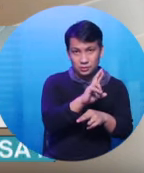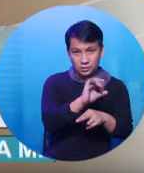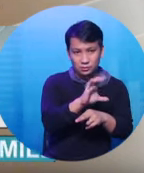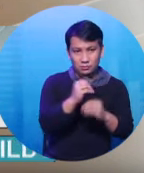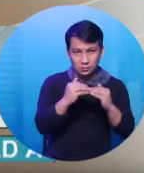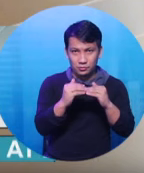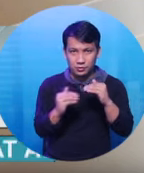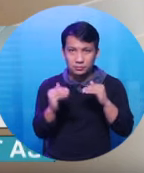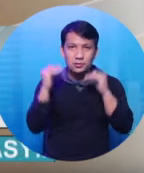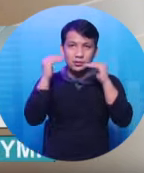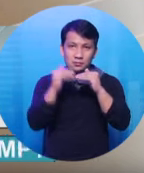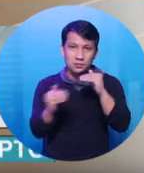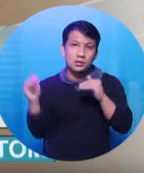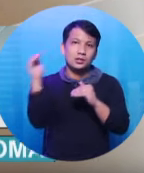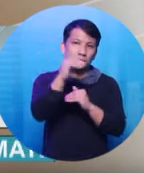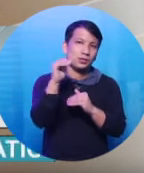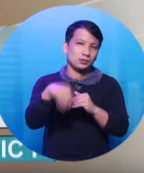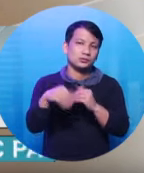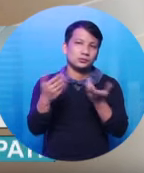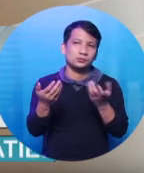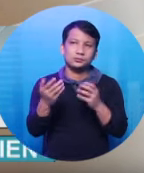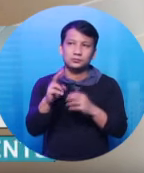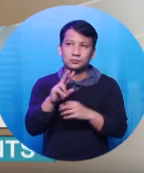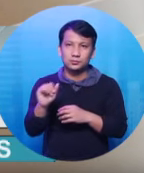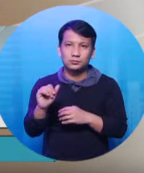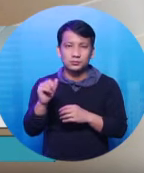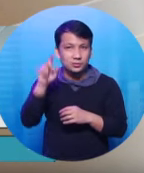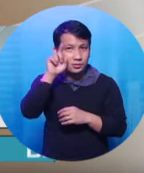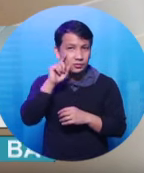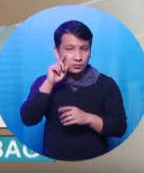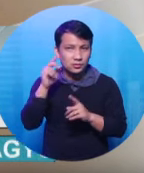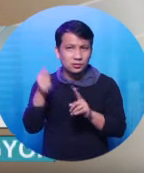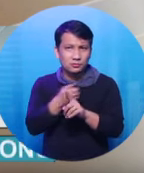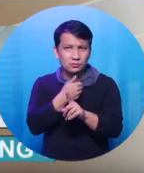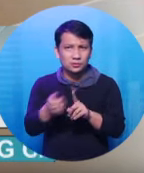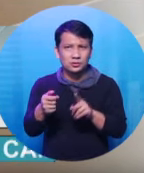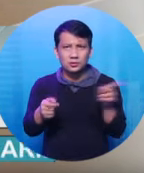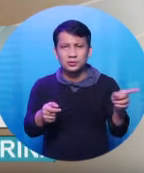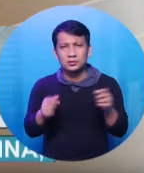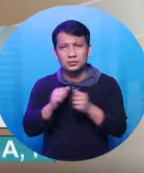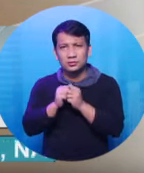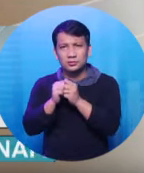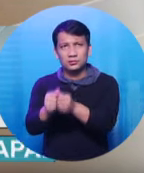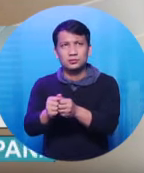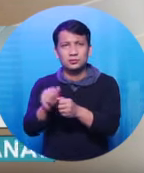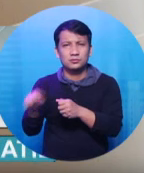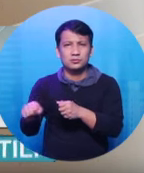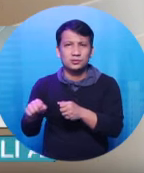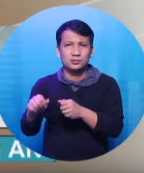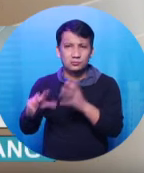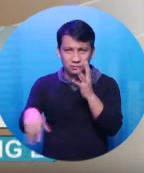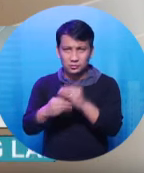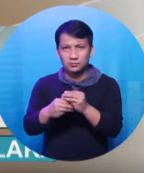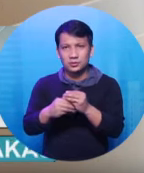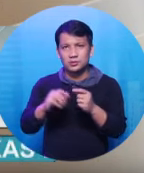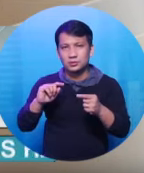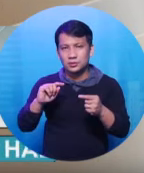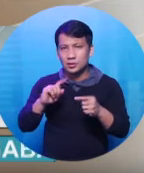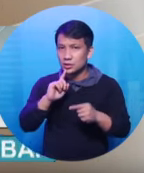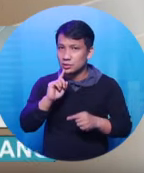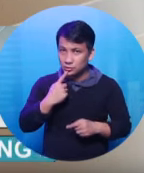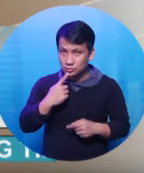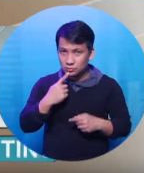Okay. Anyway, malakas doon ma'am yung sexual abuse, and then ang gusto ko po talaga masamahan ng serious physical injury para walang kawala siya,